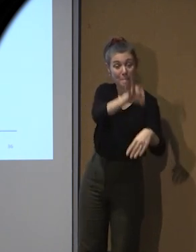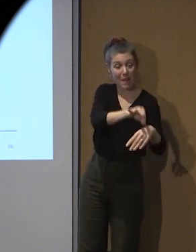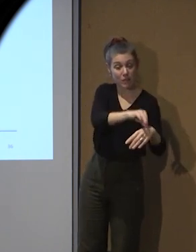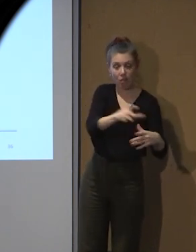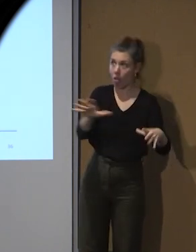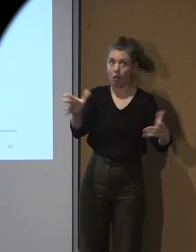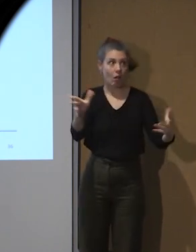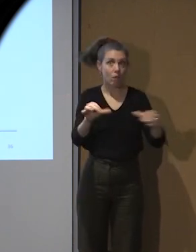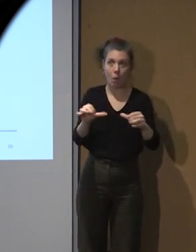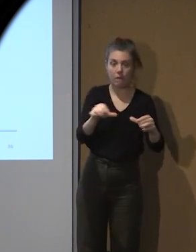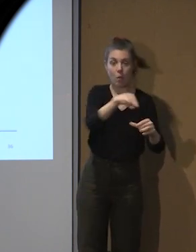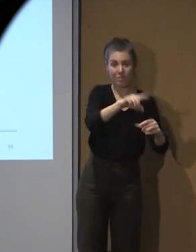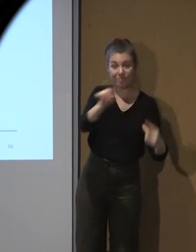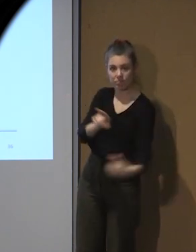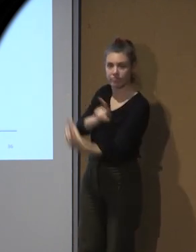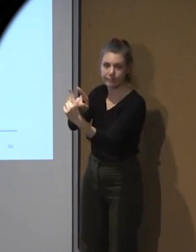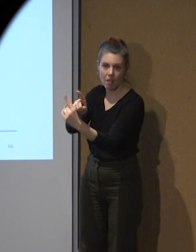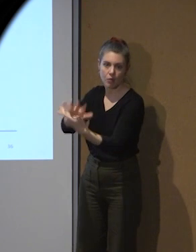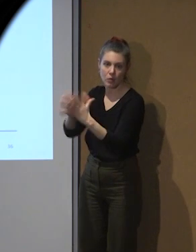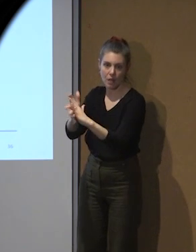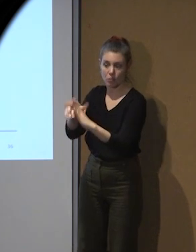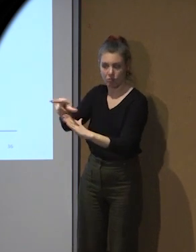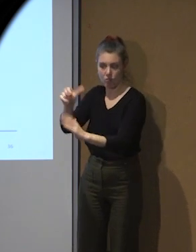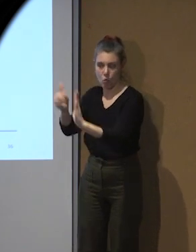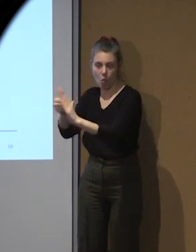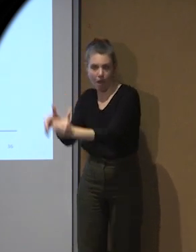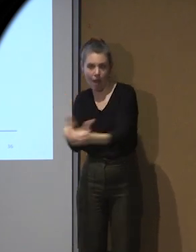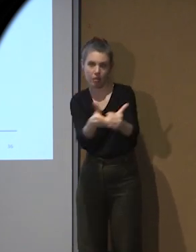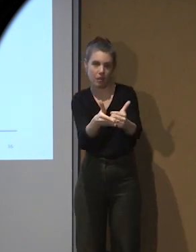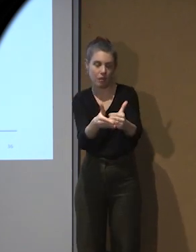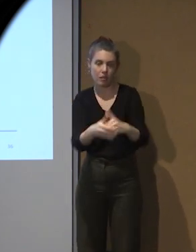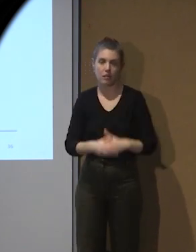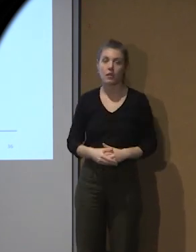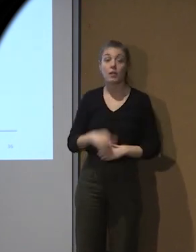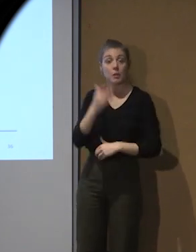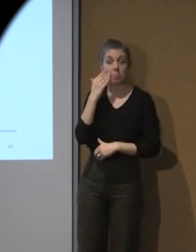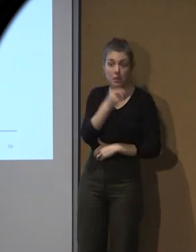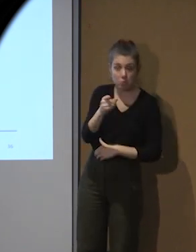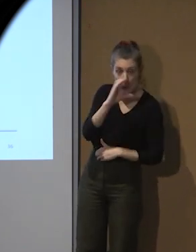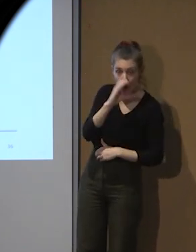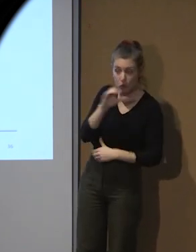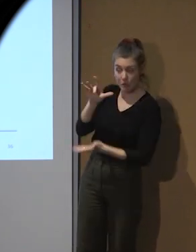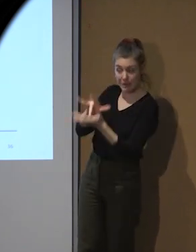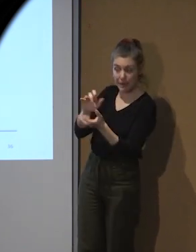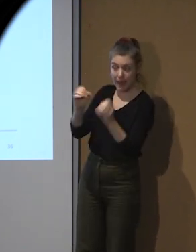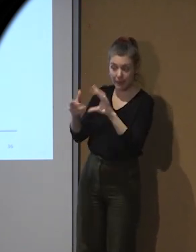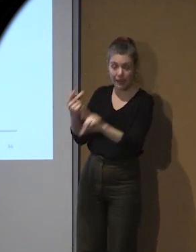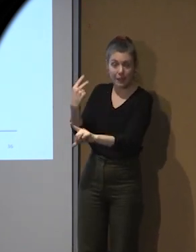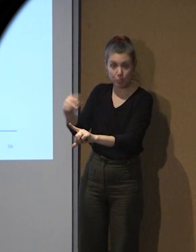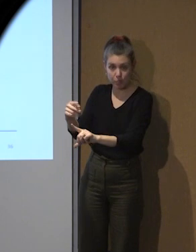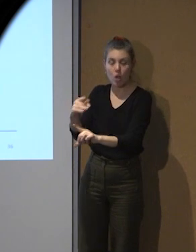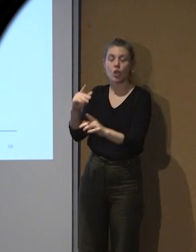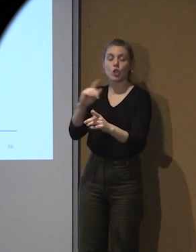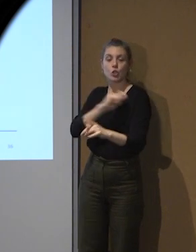d'initiation d'activité physique sur ces passerelles. Sur le site Sport Santé 86, vous trouverez tous les clubs